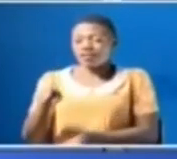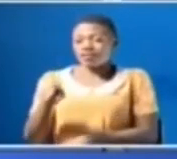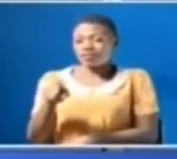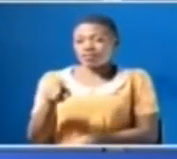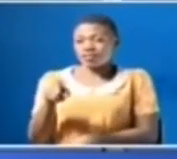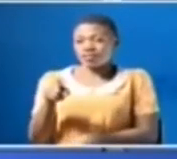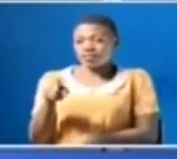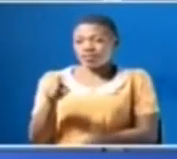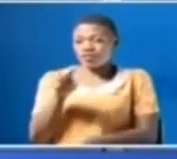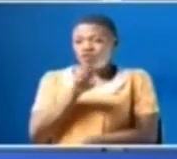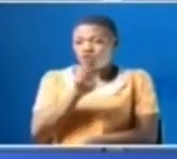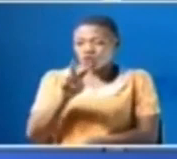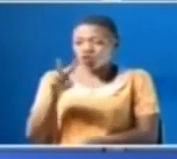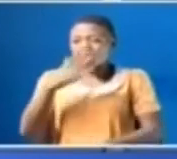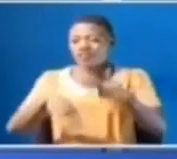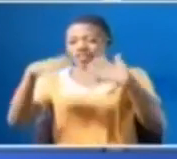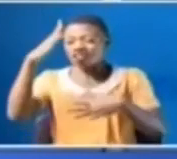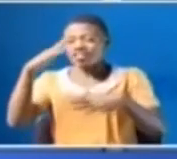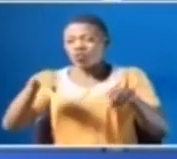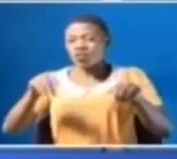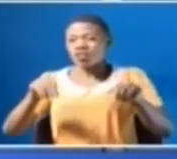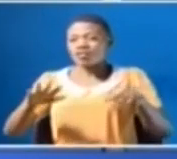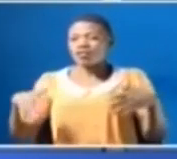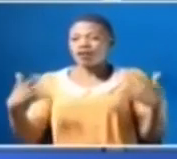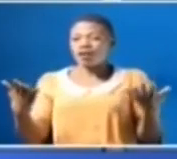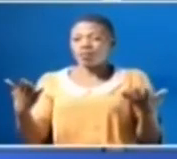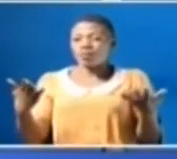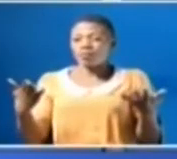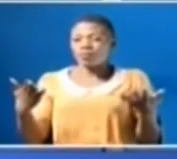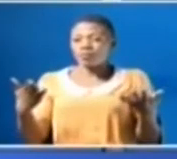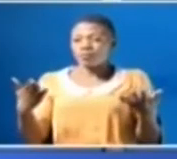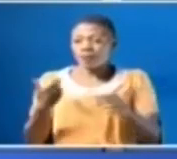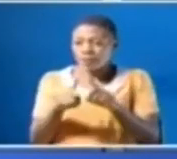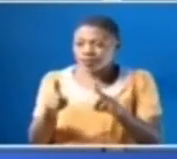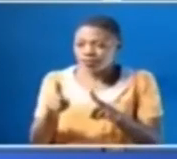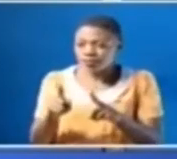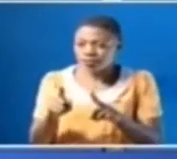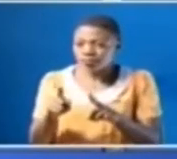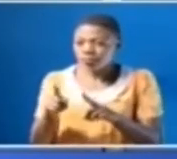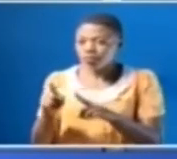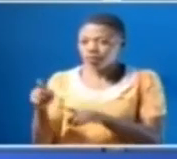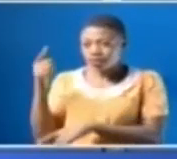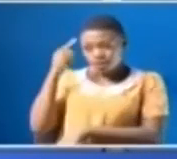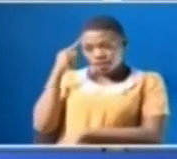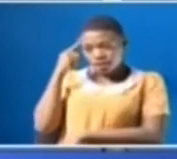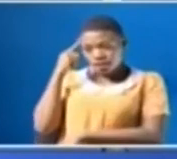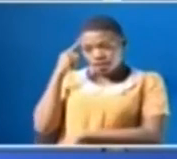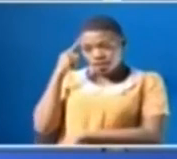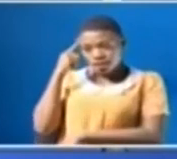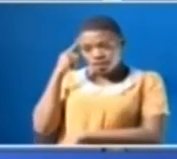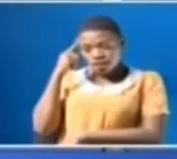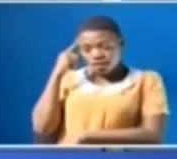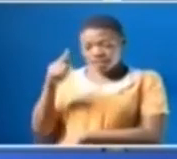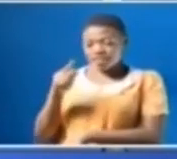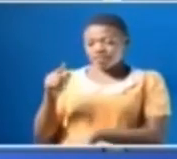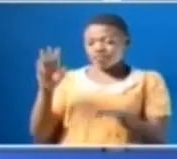we have to look at the effectiveness of the universities themselves. Lakini vile vile bwana Ngatia, hebu fikiria kama tunavyosema, iwapo basi hatua hii ya kuunganisha